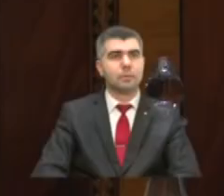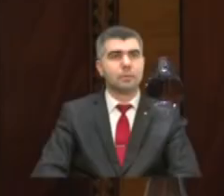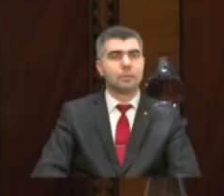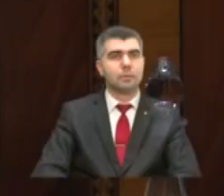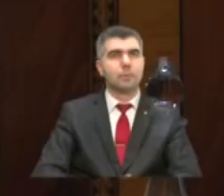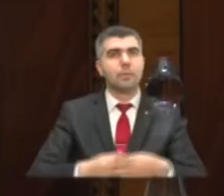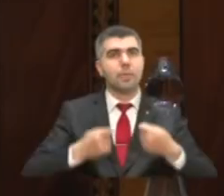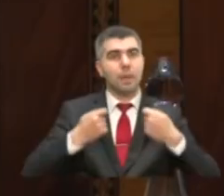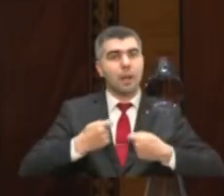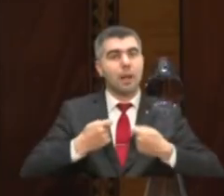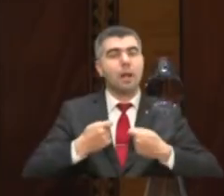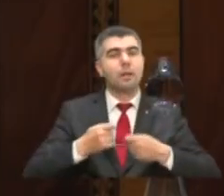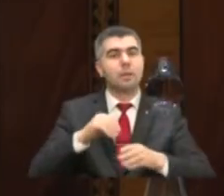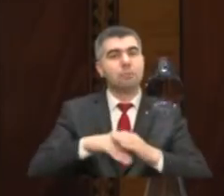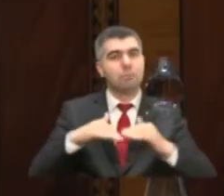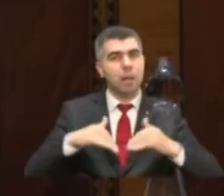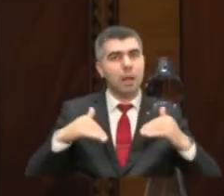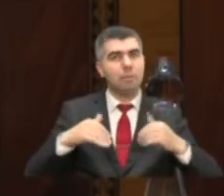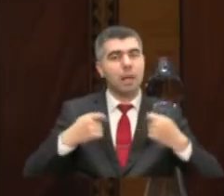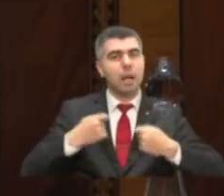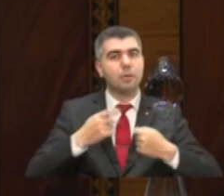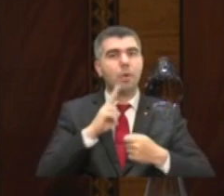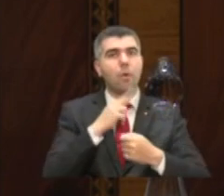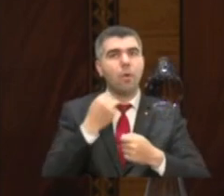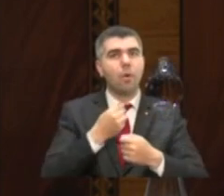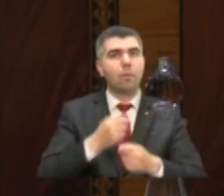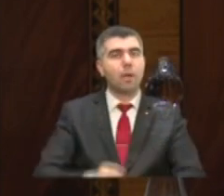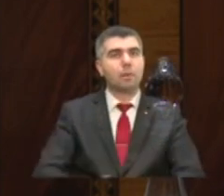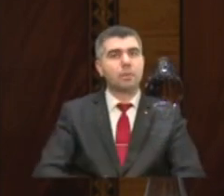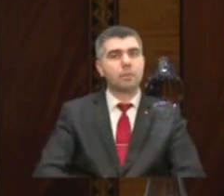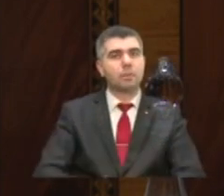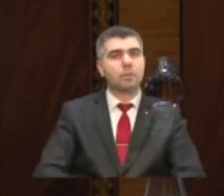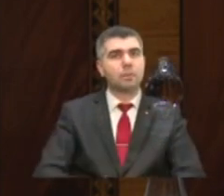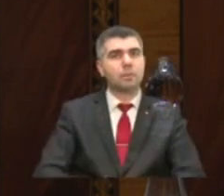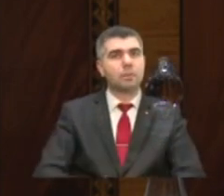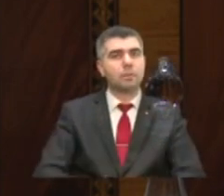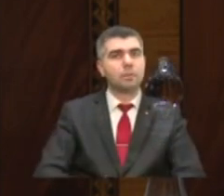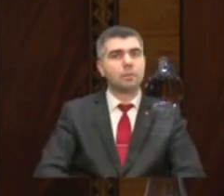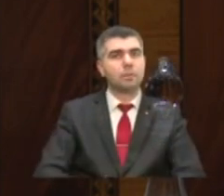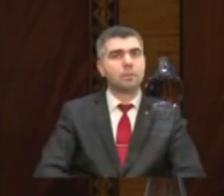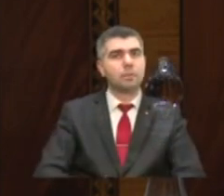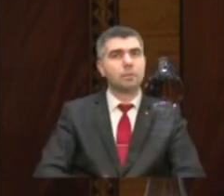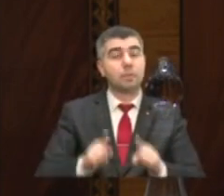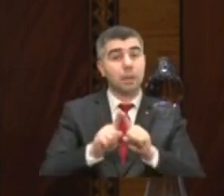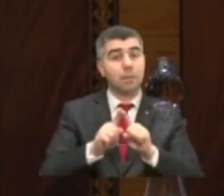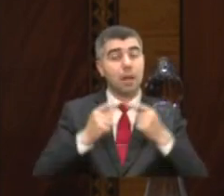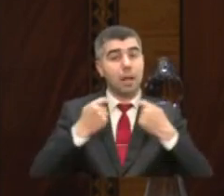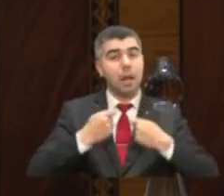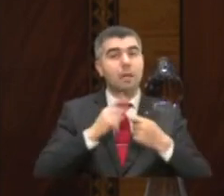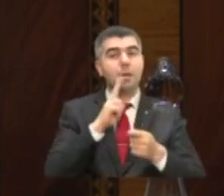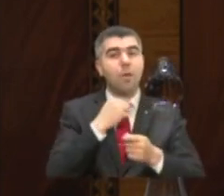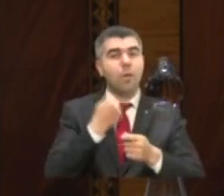سيد رئيس، سيد رئيس الحكومة، سلام للجميع، تحية للجميع. سيد رئيس